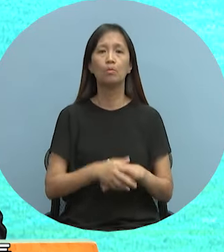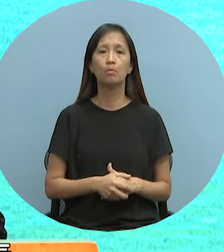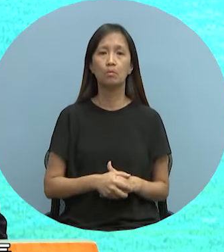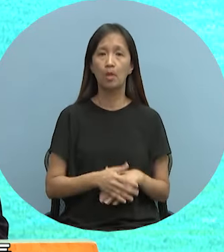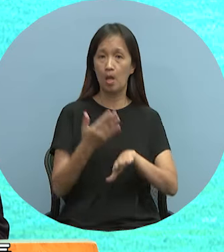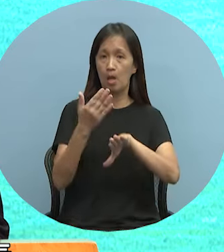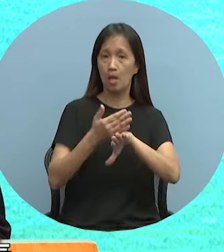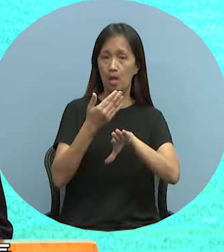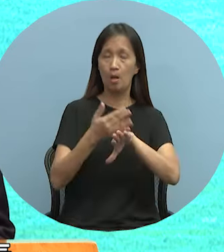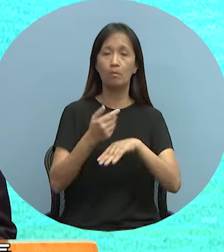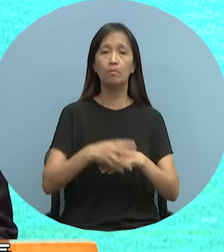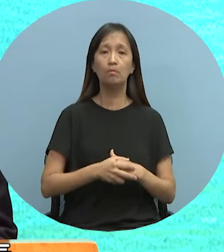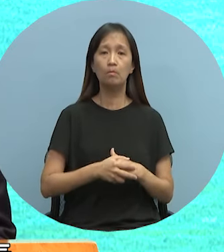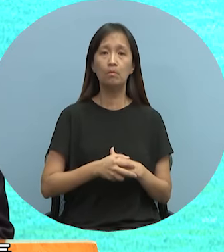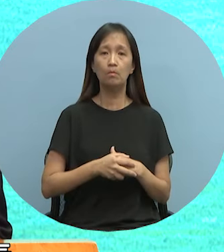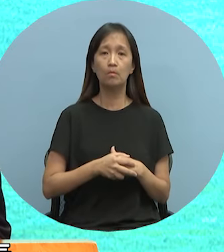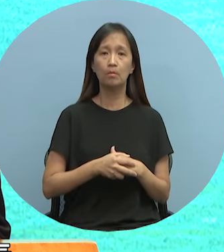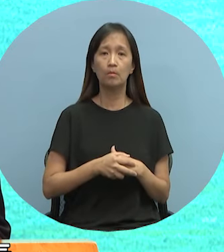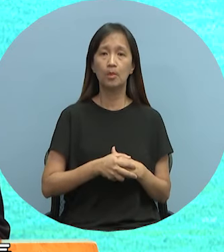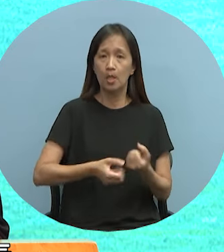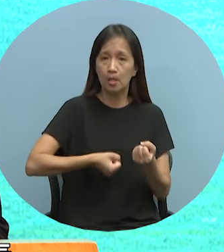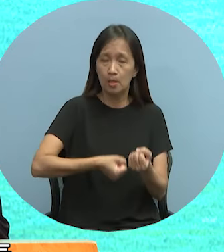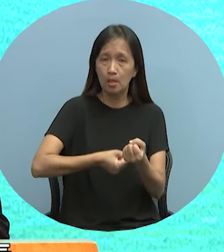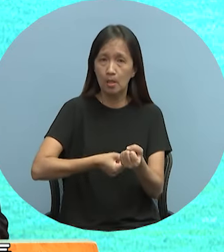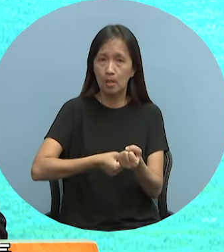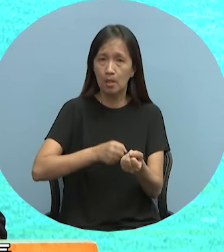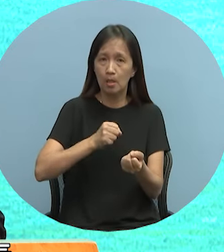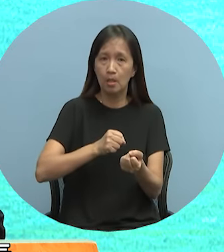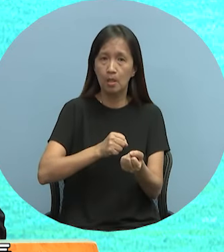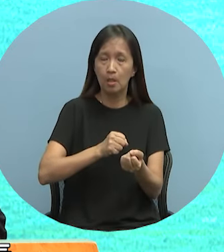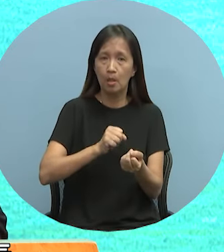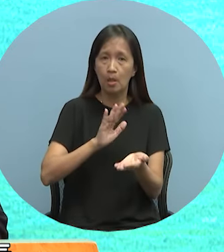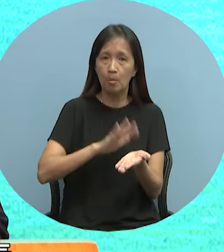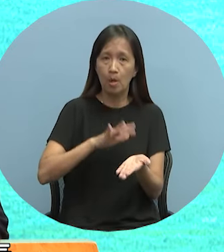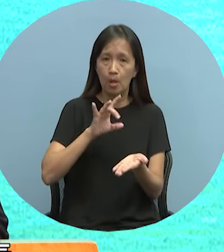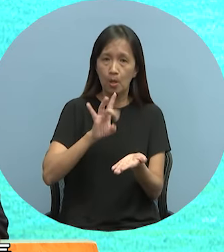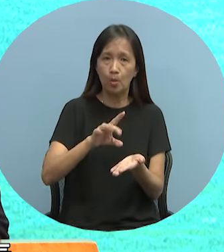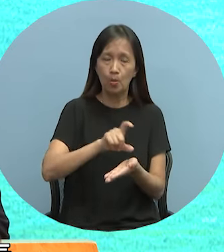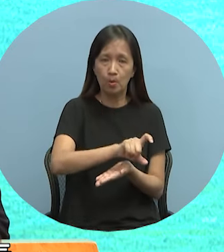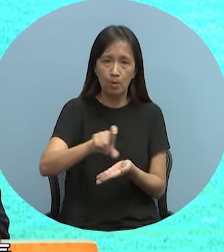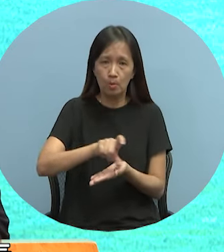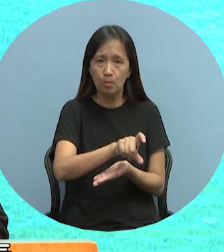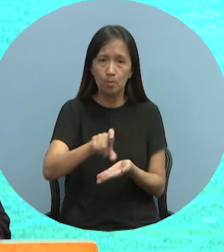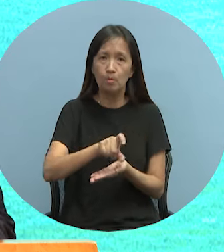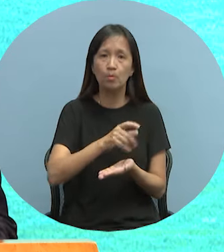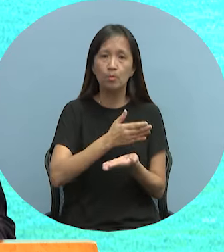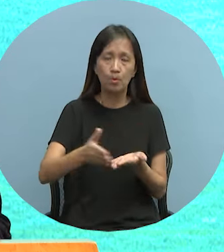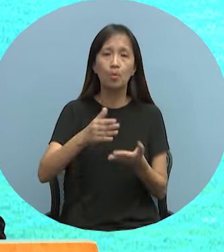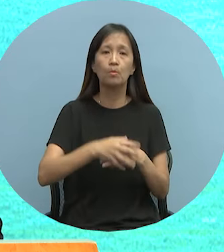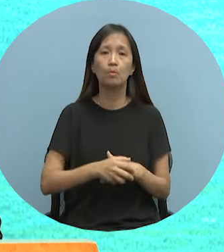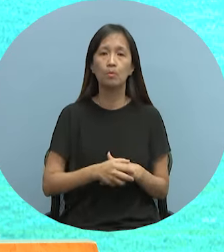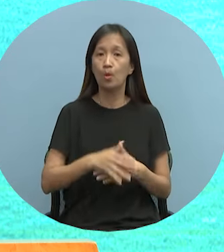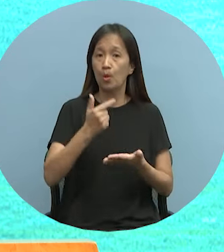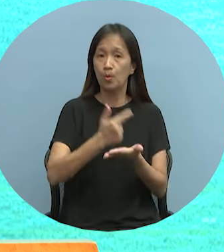咁剛才除咗我講嘅清潔同埋我哋做消毒仲要